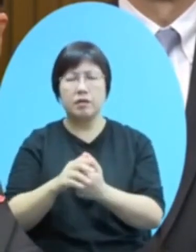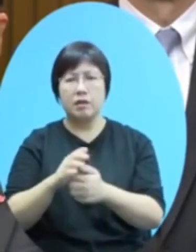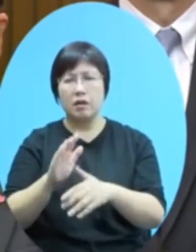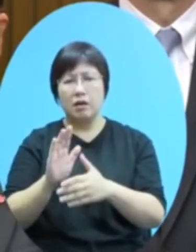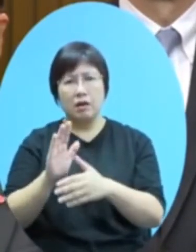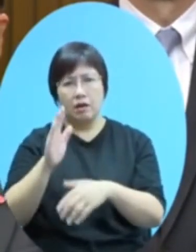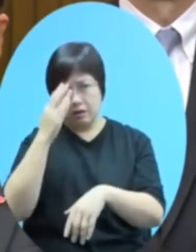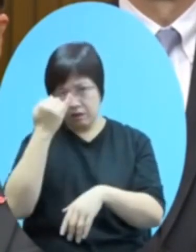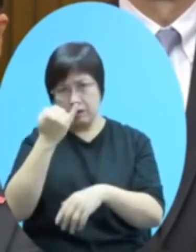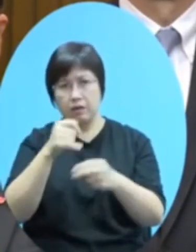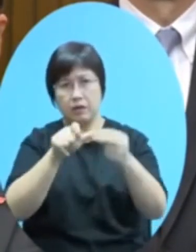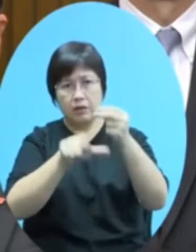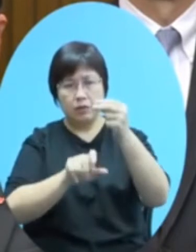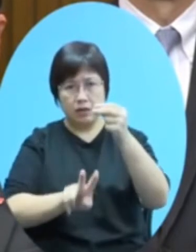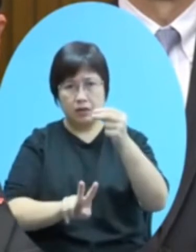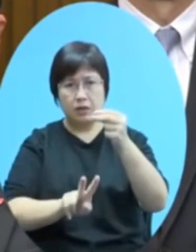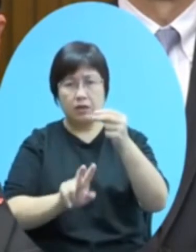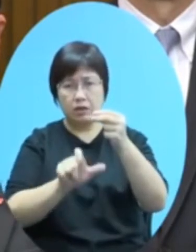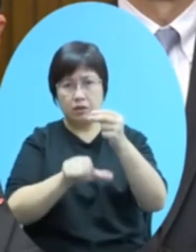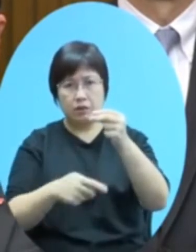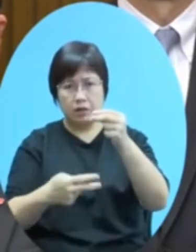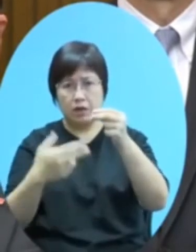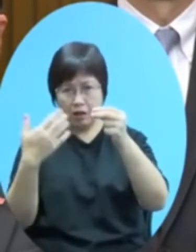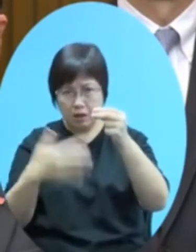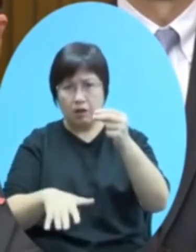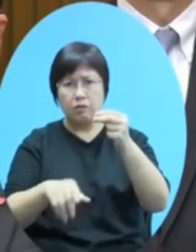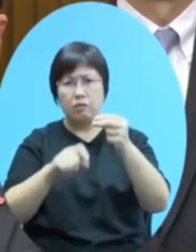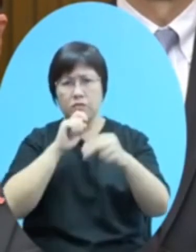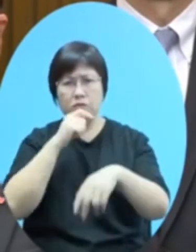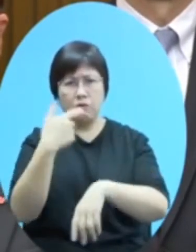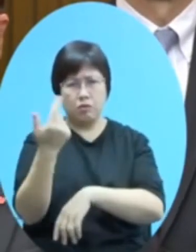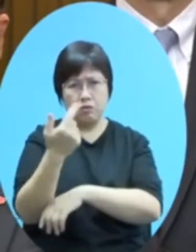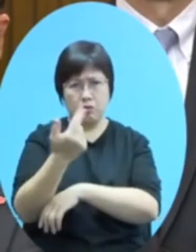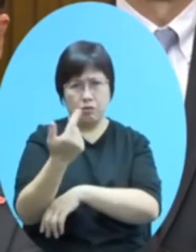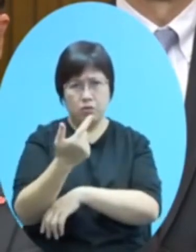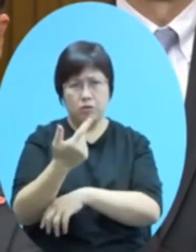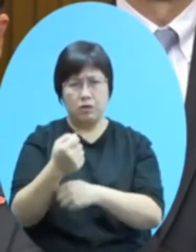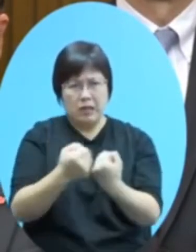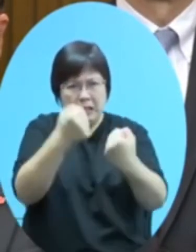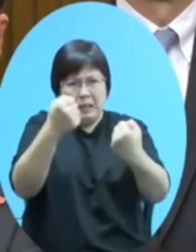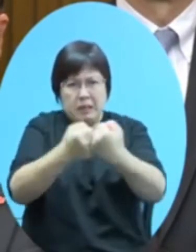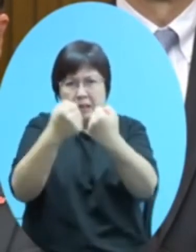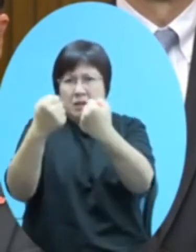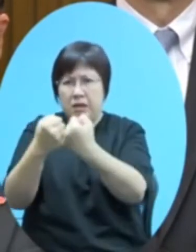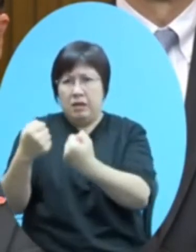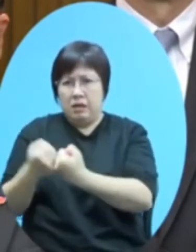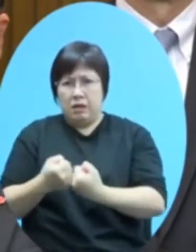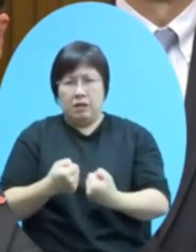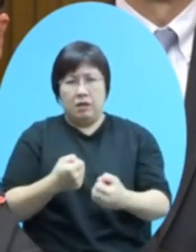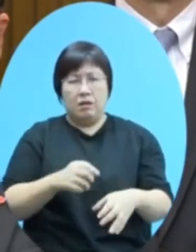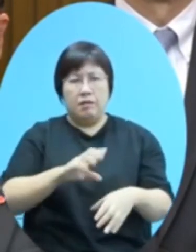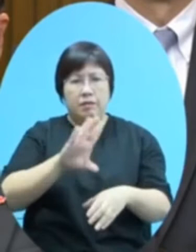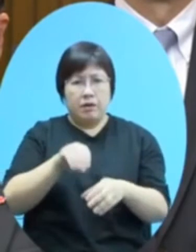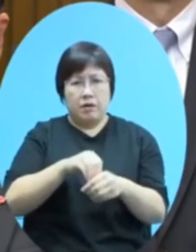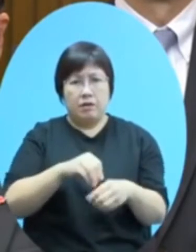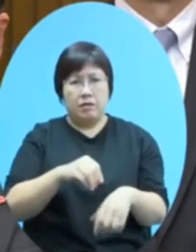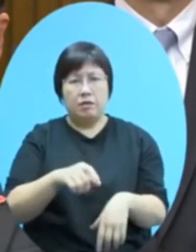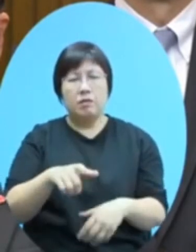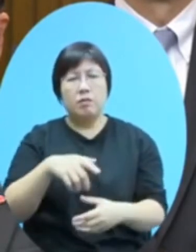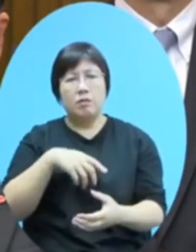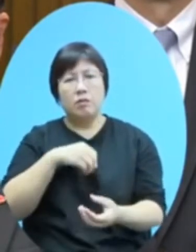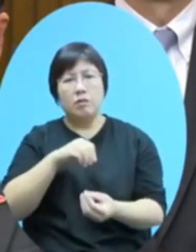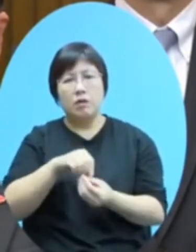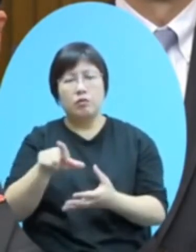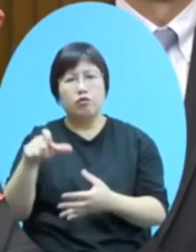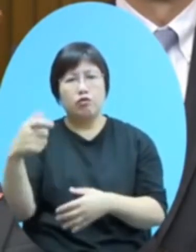幸，7月2日之後仍然係出現咗好多嘅衝突嘅事件。包括大家都好關心嘅